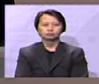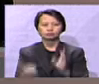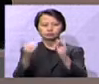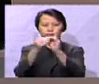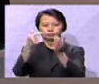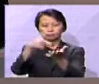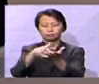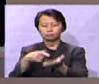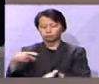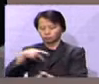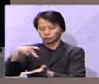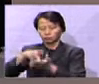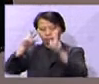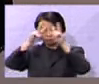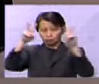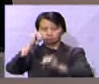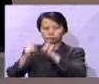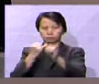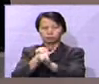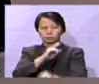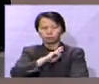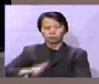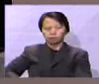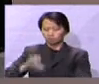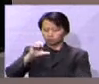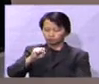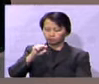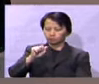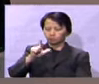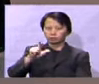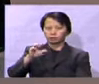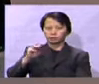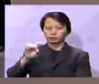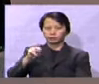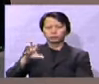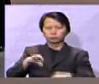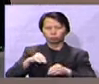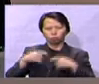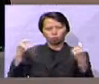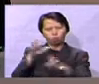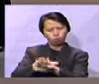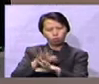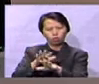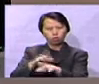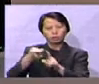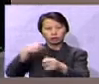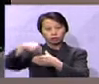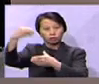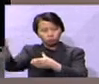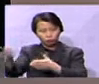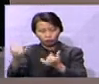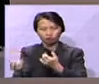Bersua kembali, Pusat Keamanan Antarabangsa Raja Salman KSCIP mendapat sambutan luar biasa dari negara luar yang